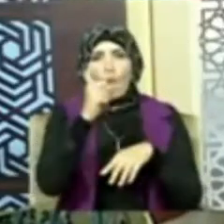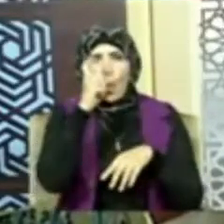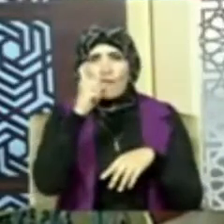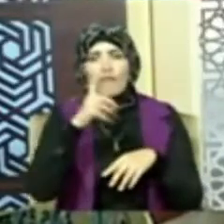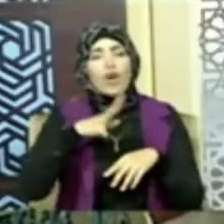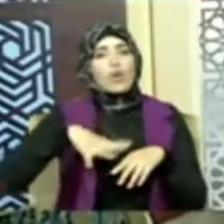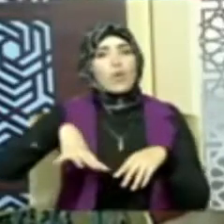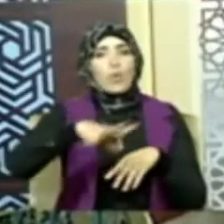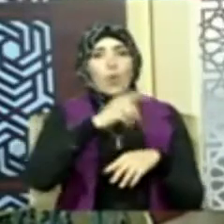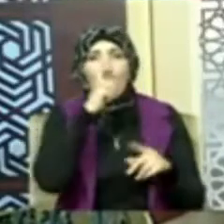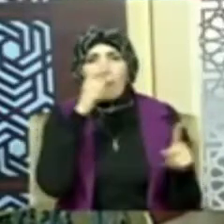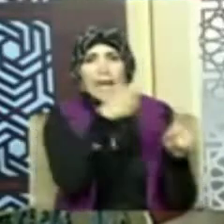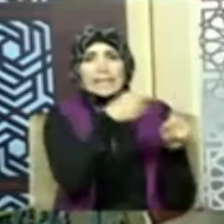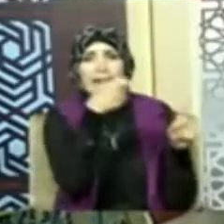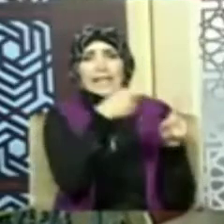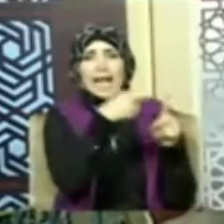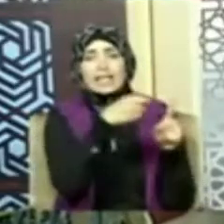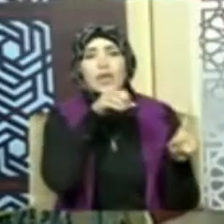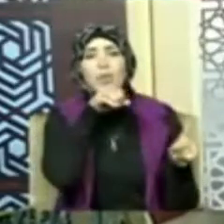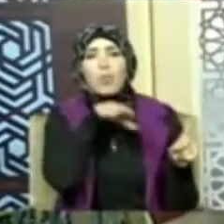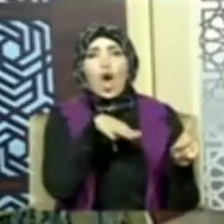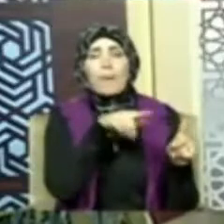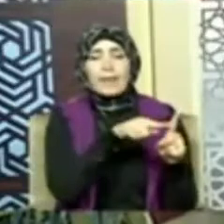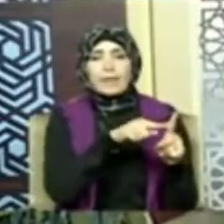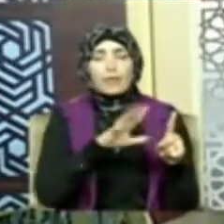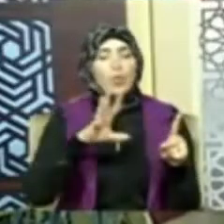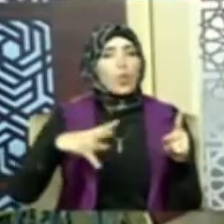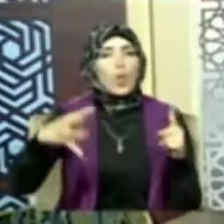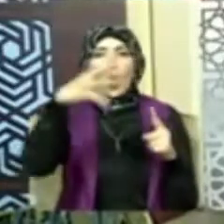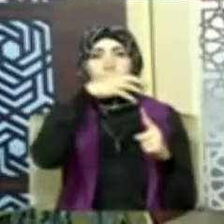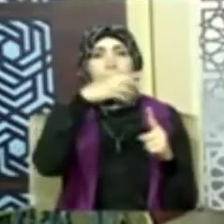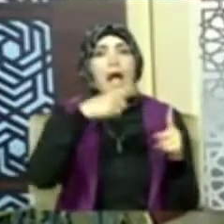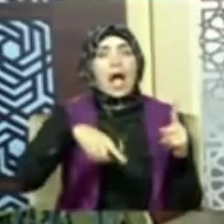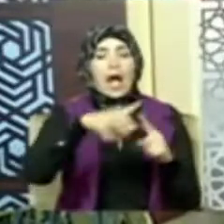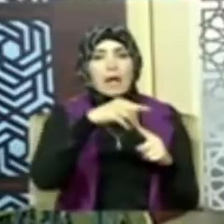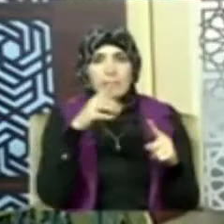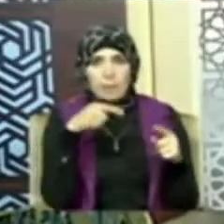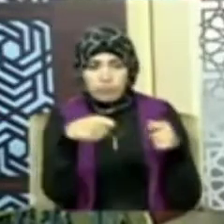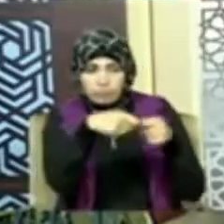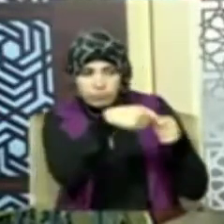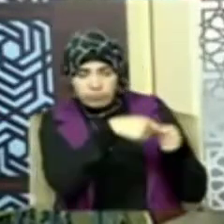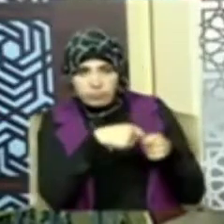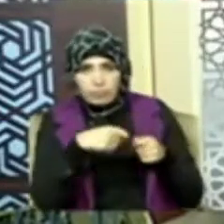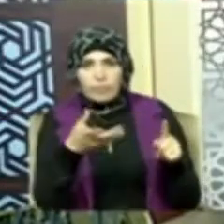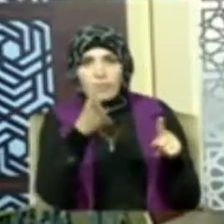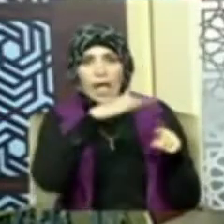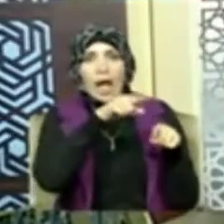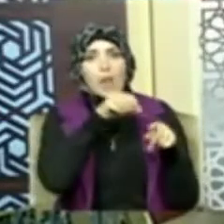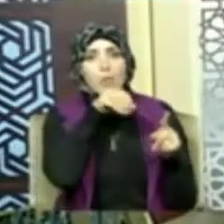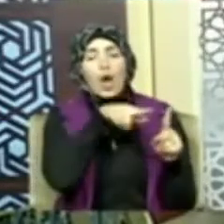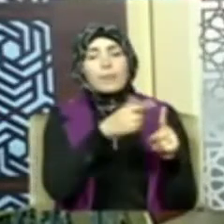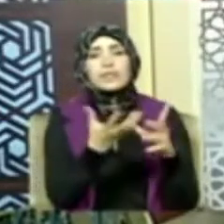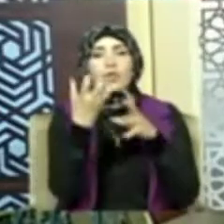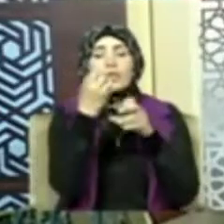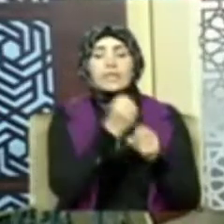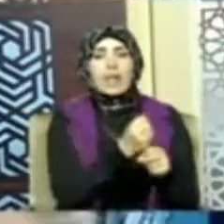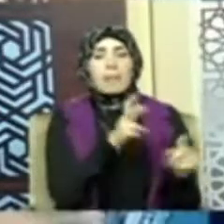شديدا وقد اجتمعوا عليه، فيلقي الصديق رضي الله